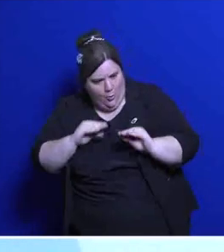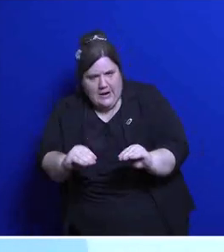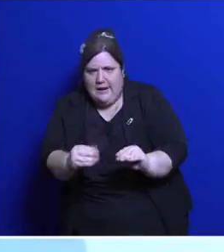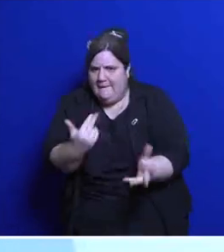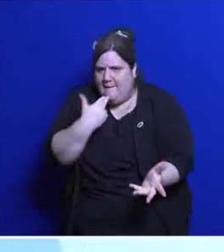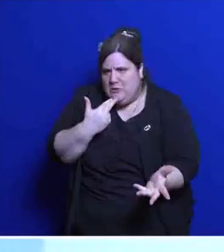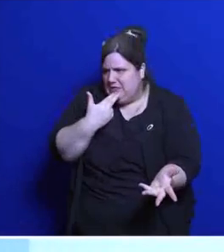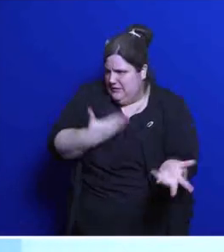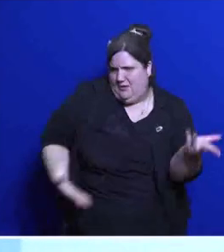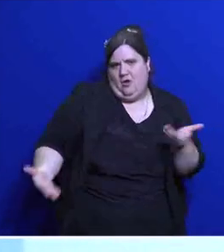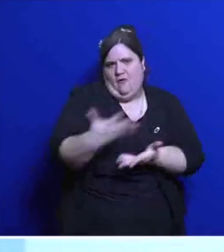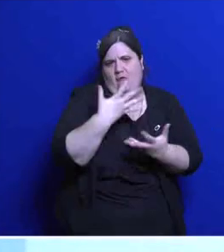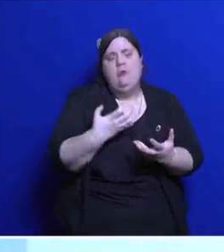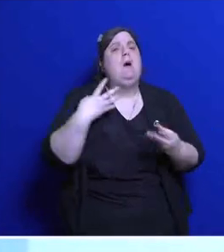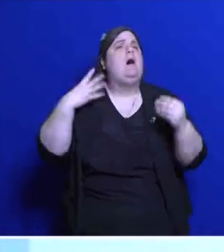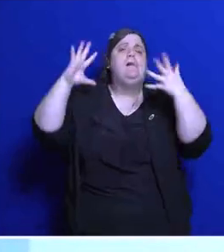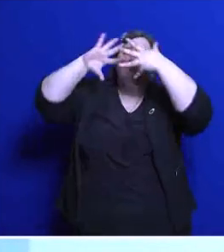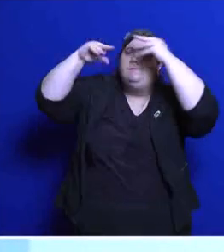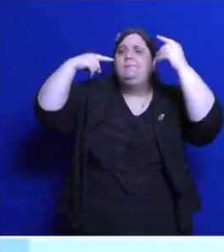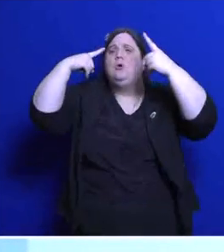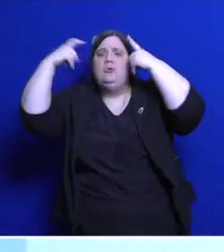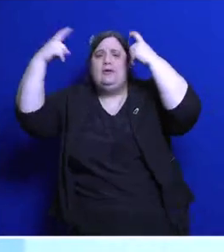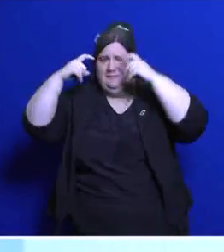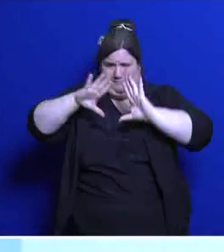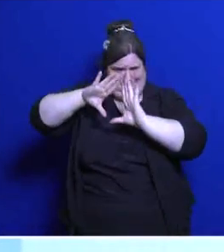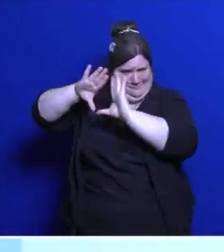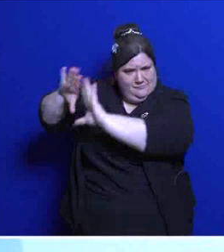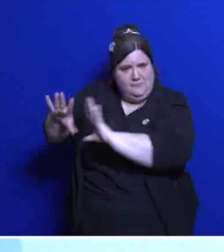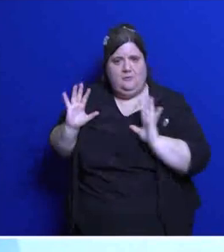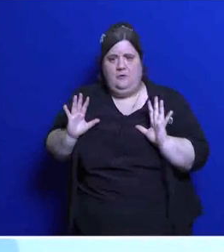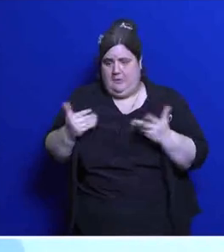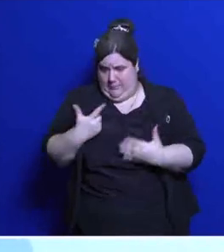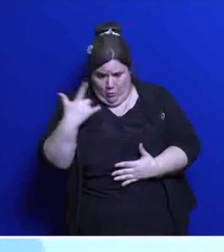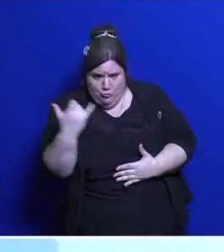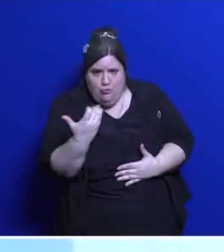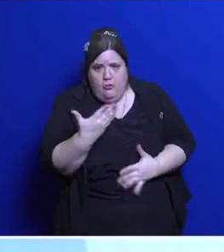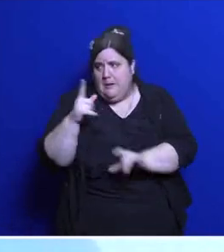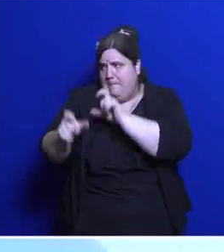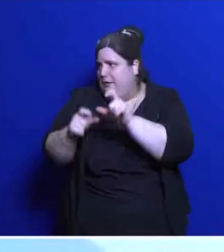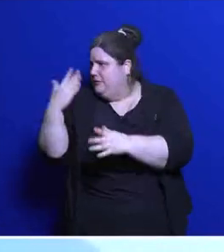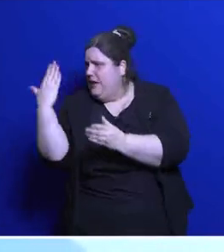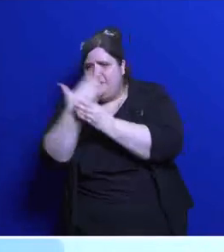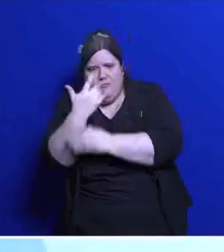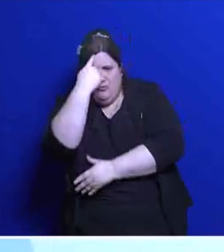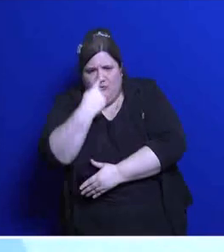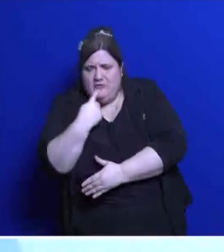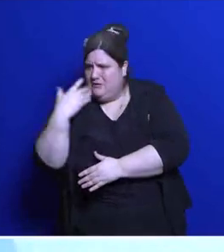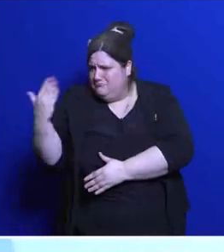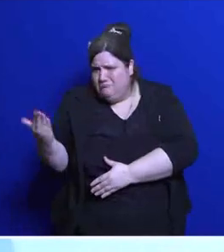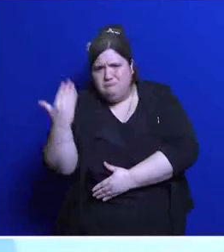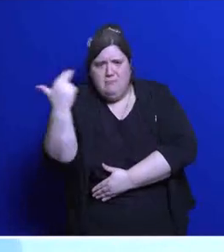concret. Vision Golf propose pendant deux jours des panels, des tables rondes de haut niveau, avec des thématiques qui